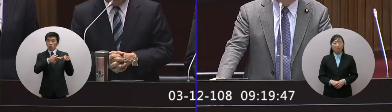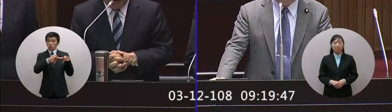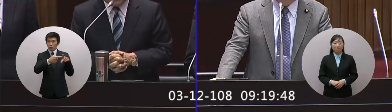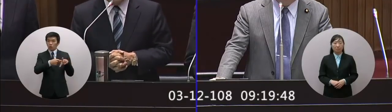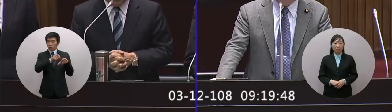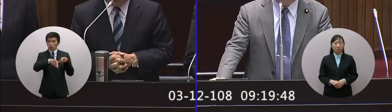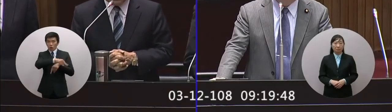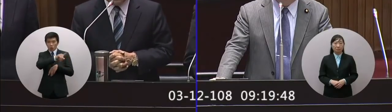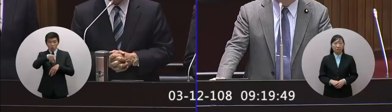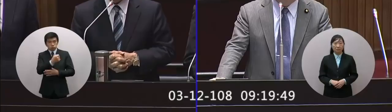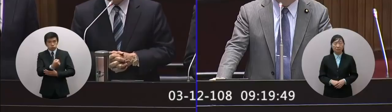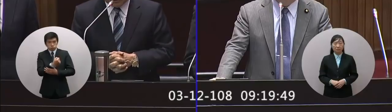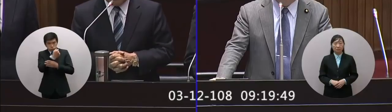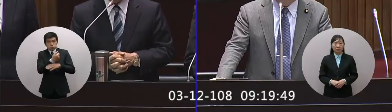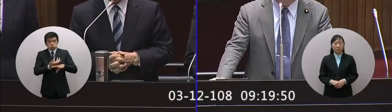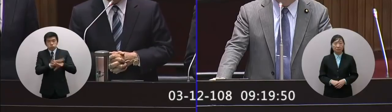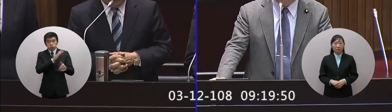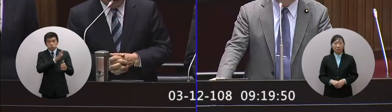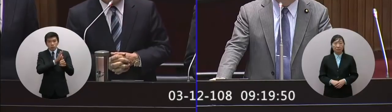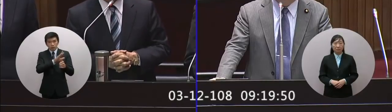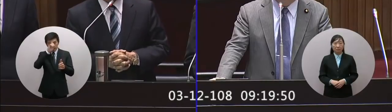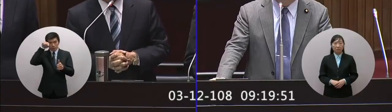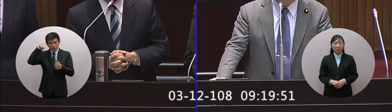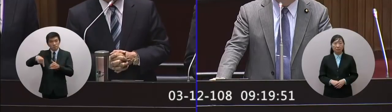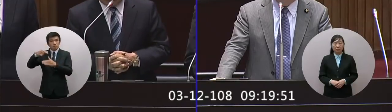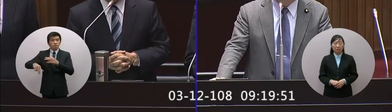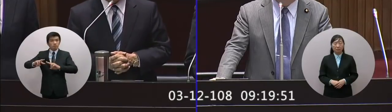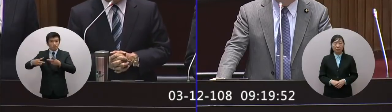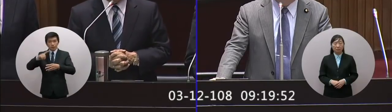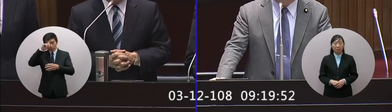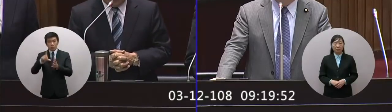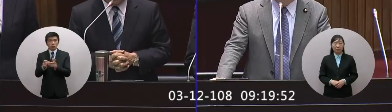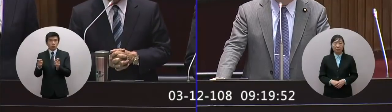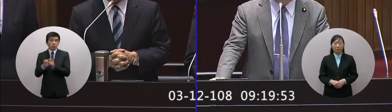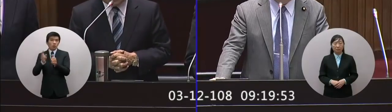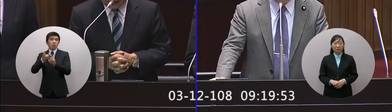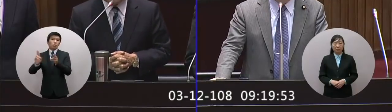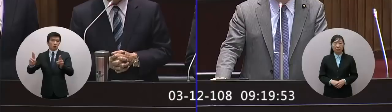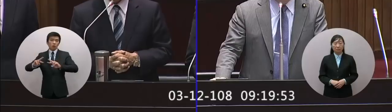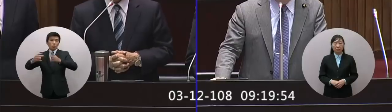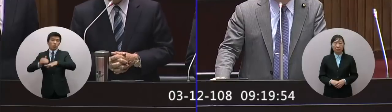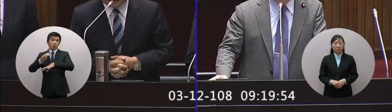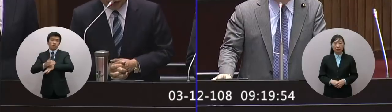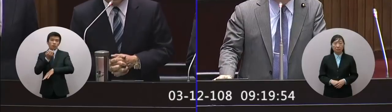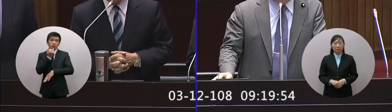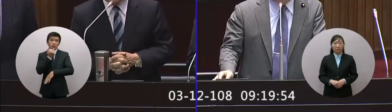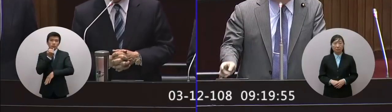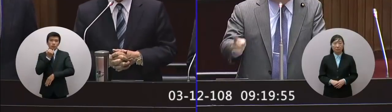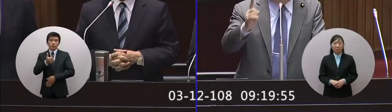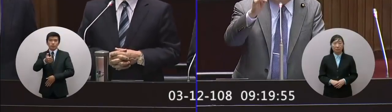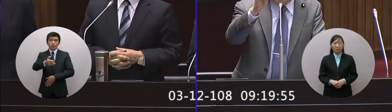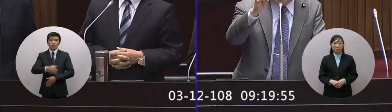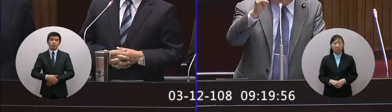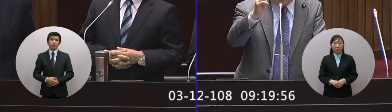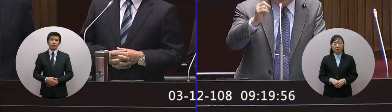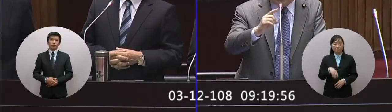中小企业发展的用心，希望很短时间就可以看到很高的成效。谢谢委员关